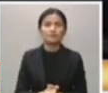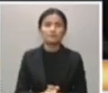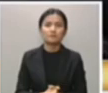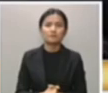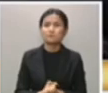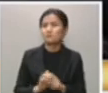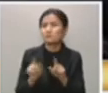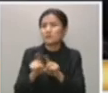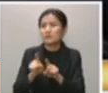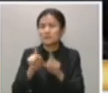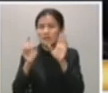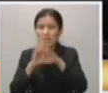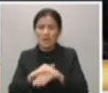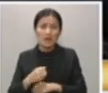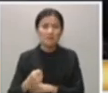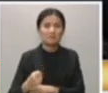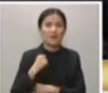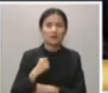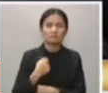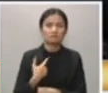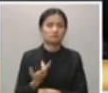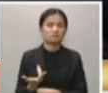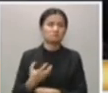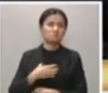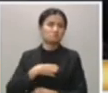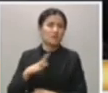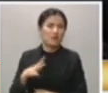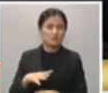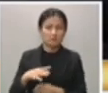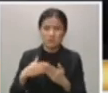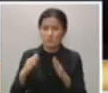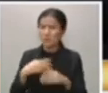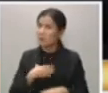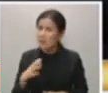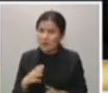จท่านได้ออกแบบมาตรการเสมือน